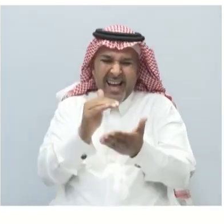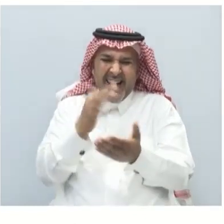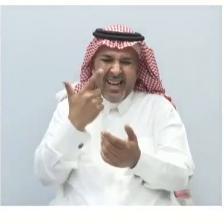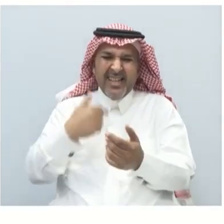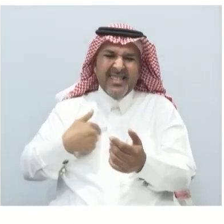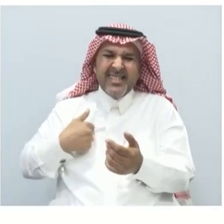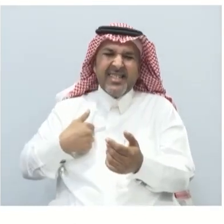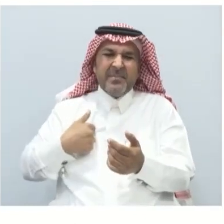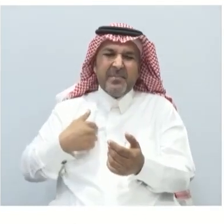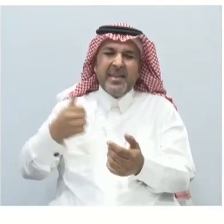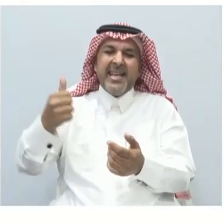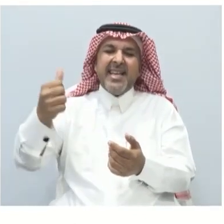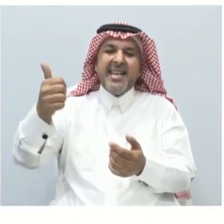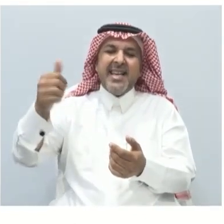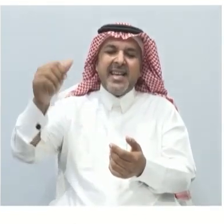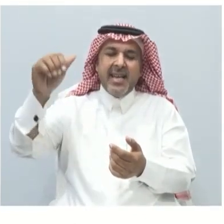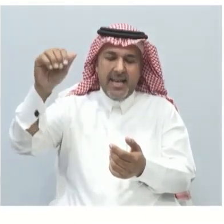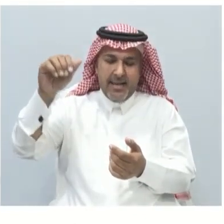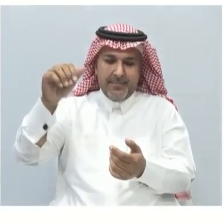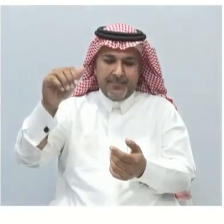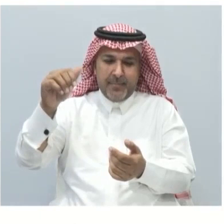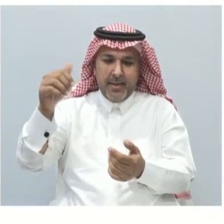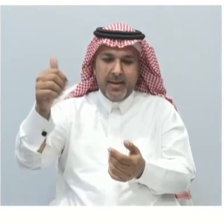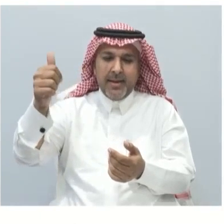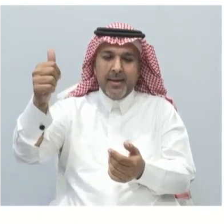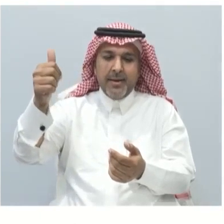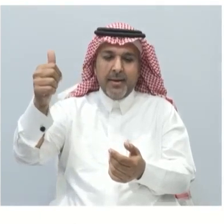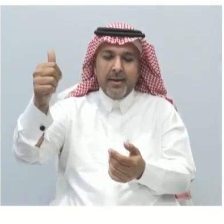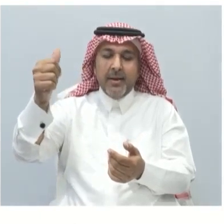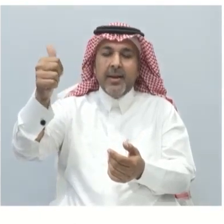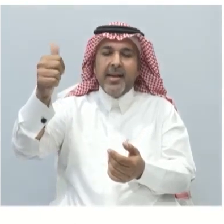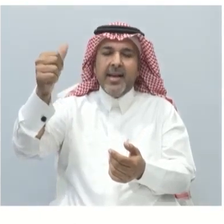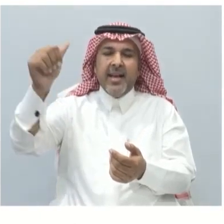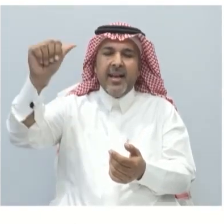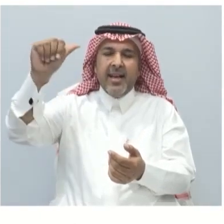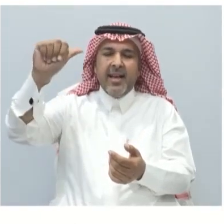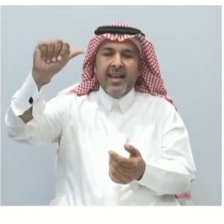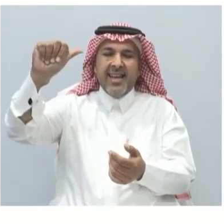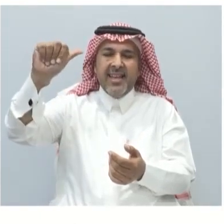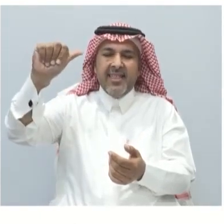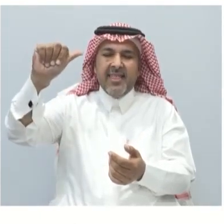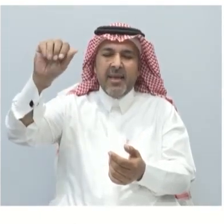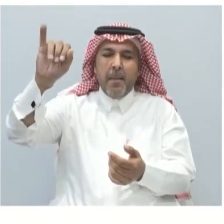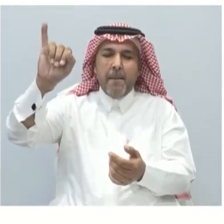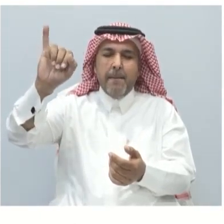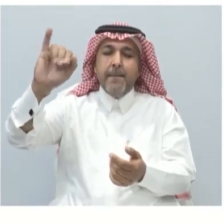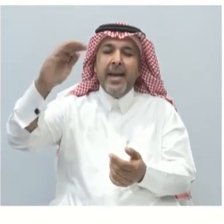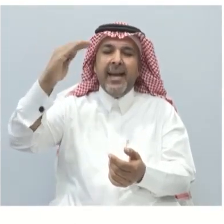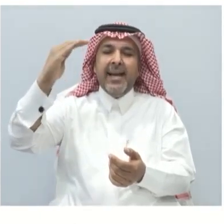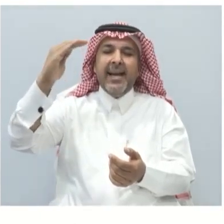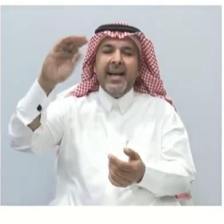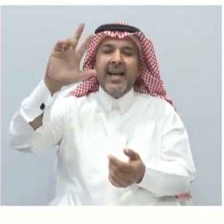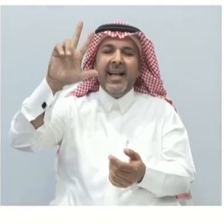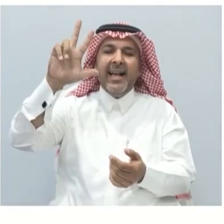اضمحلال اسي لان لاحظ انها تضمحل او داله التلاشي او اضمحلال ما نقول انها